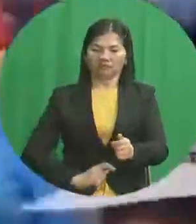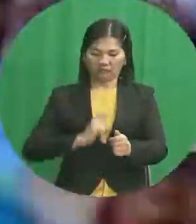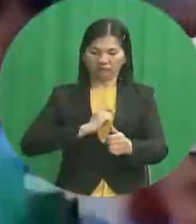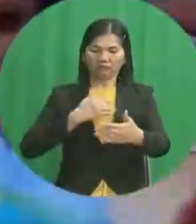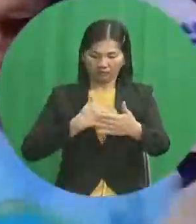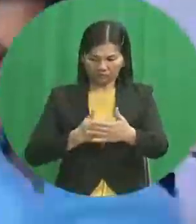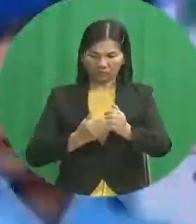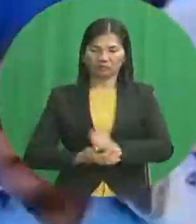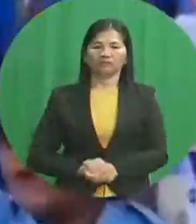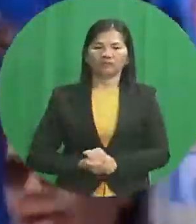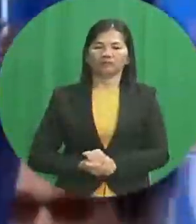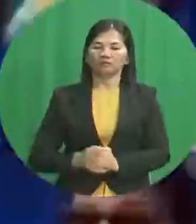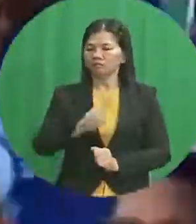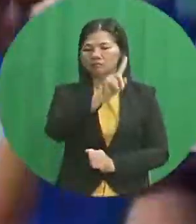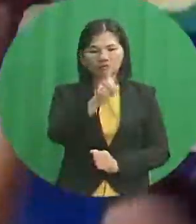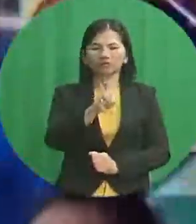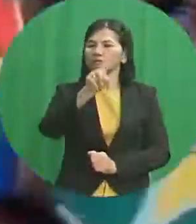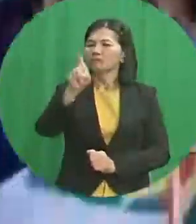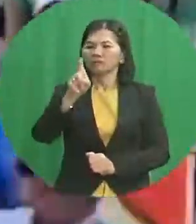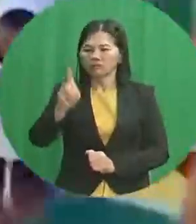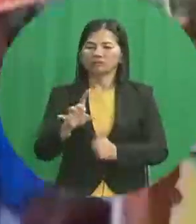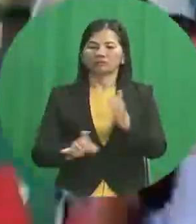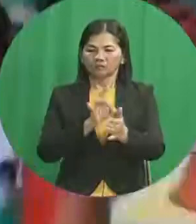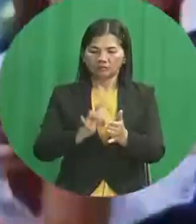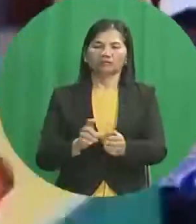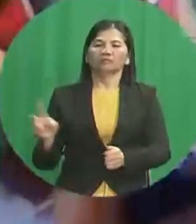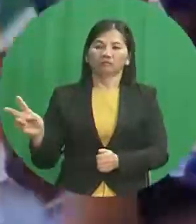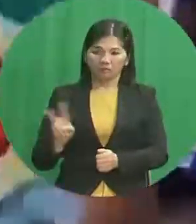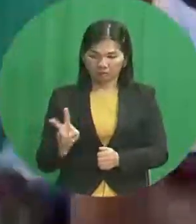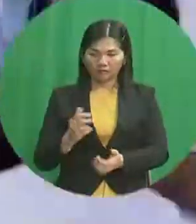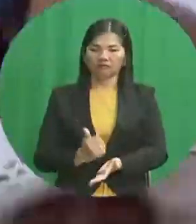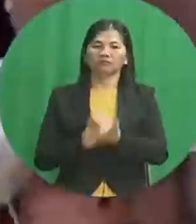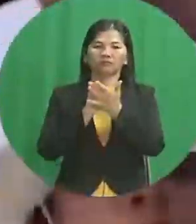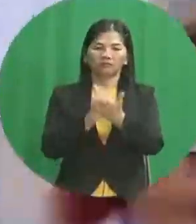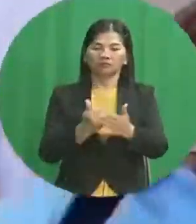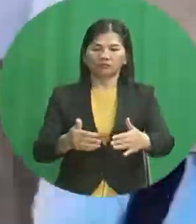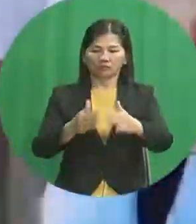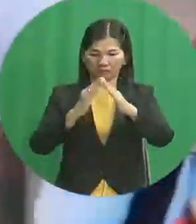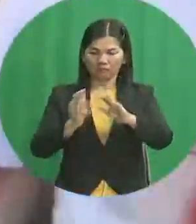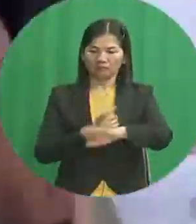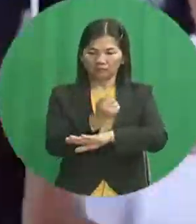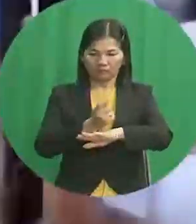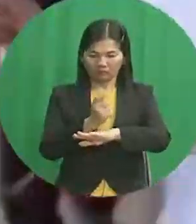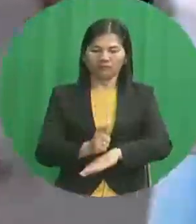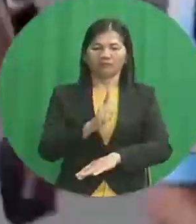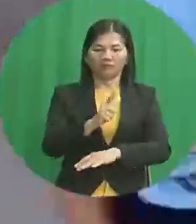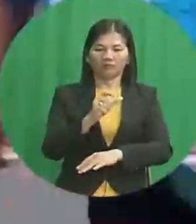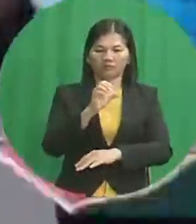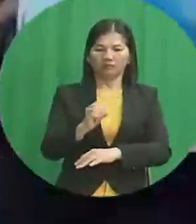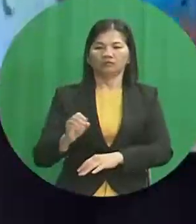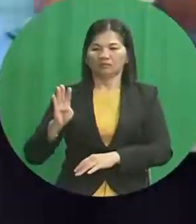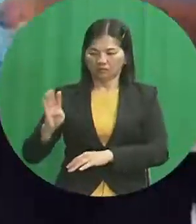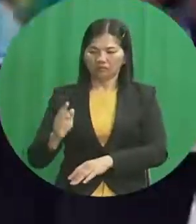តខាងផងដែរមានសំណួរជាច្រើនសួរថាតើប្រជាជនវេណេស៊ុយអេឡាគ្រប់គ្រងការបង្កើតនៅរដ្ឋអេសេគីបូផ្